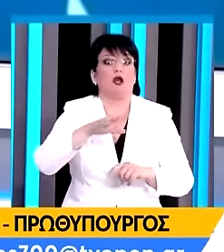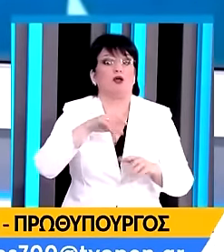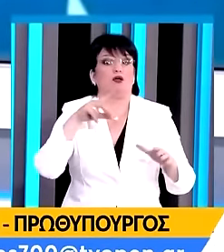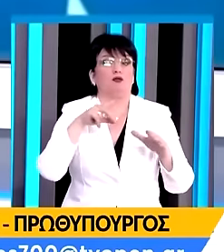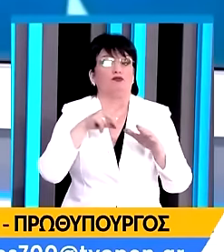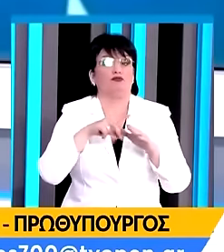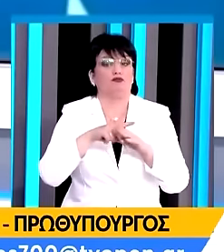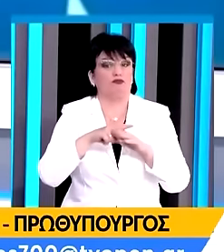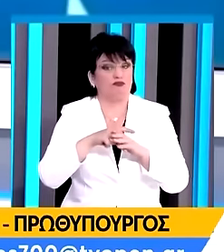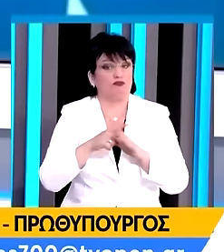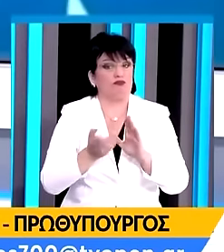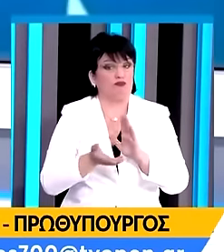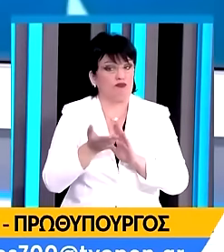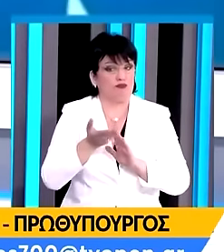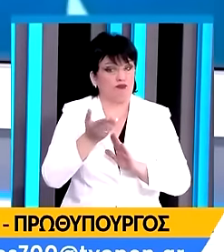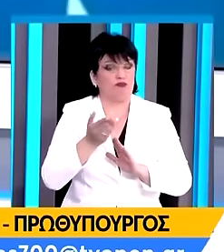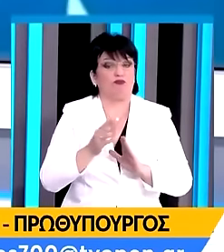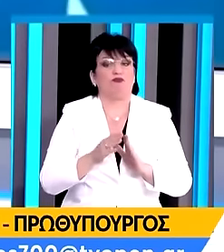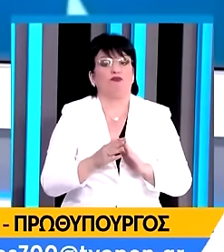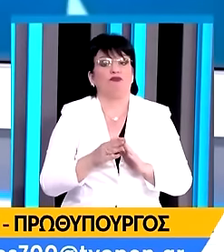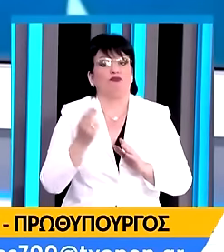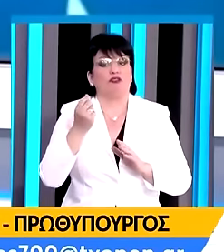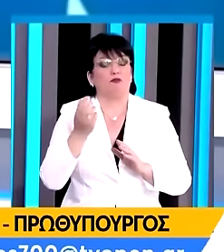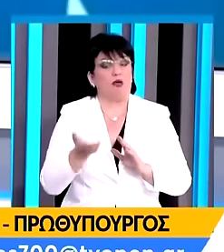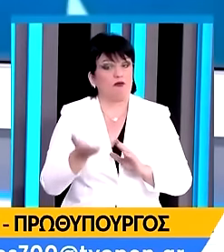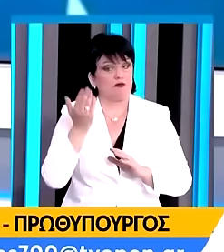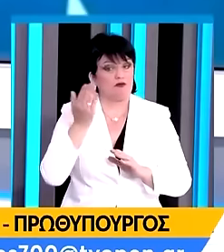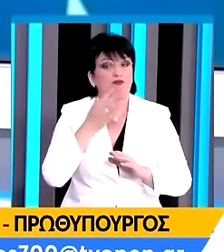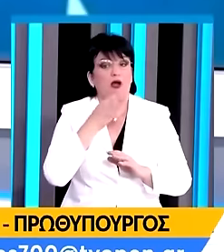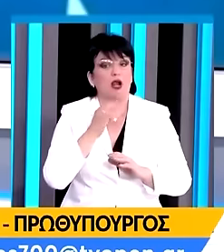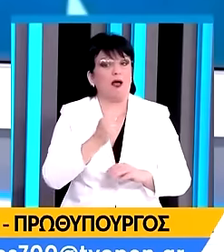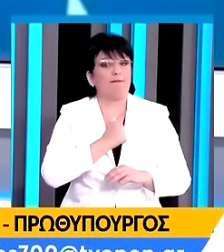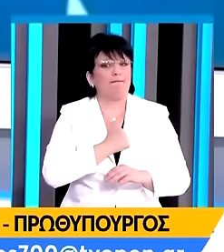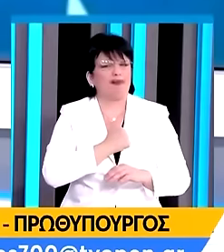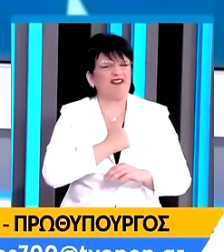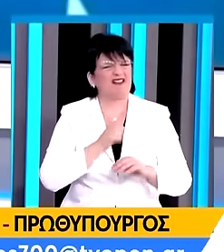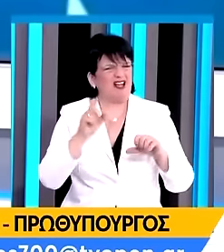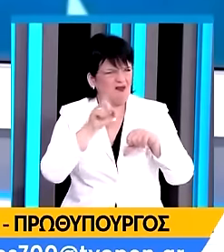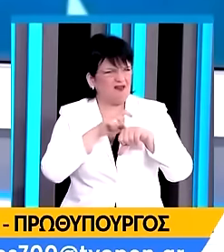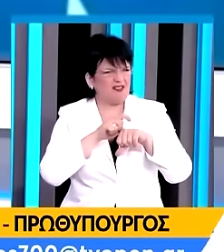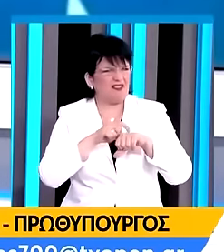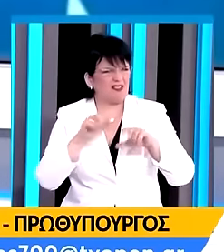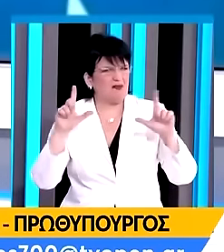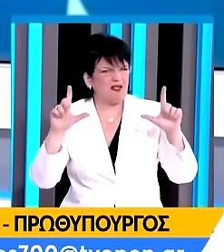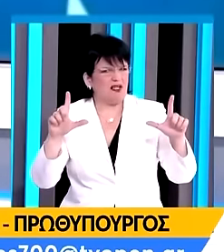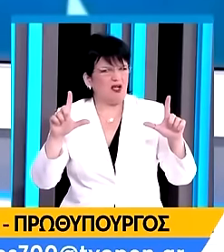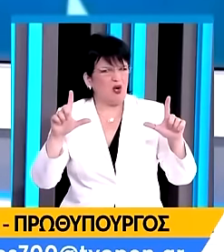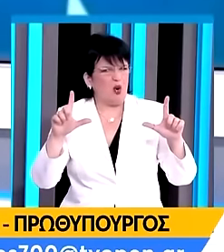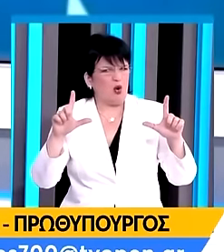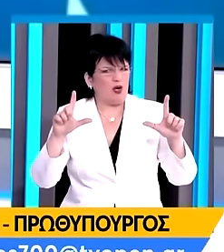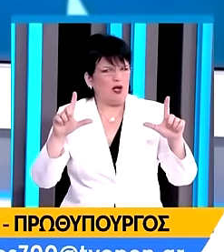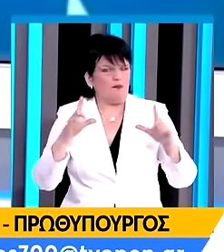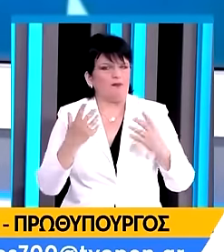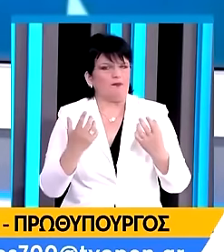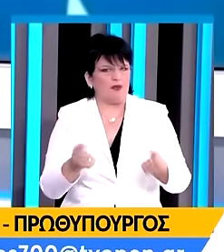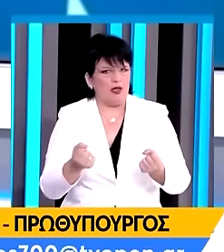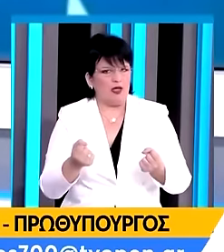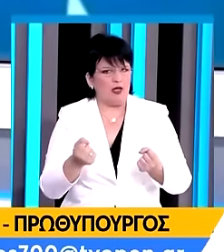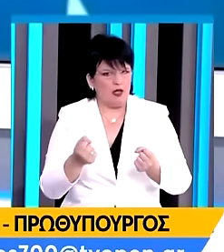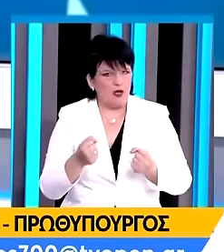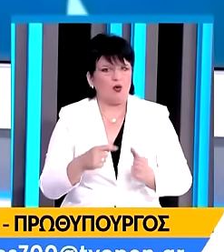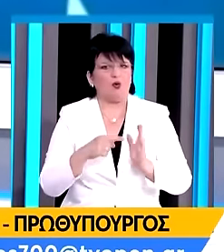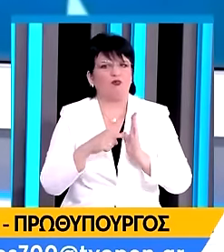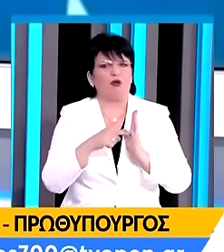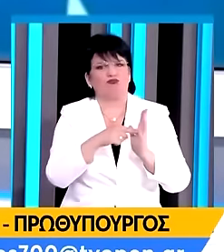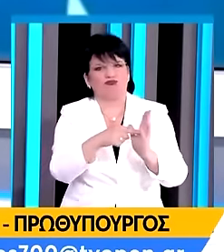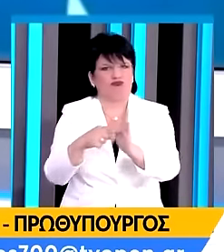το βράδυ των ευρωεκλογών. Πιστεύω όμως η εικόνα που έχω αυτή τη στιγμή από την παρουσία μου σε όλη τη